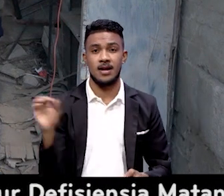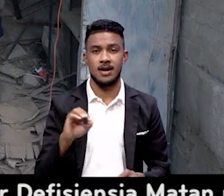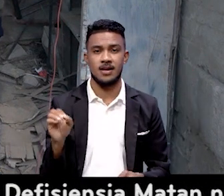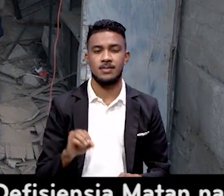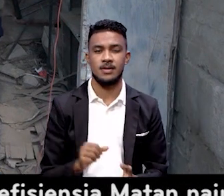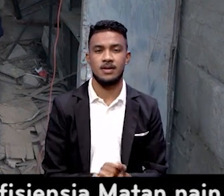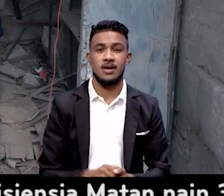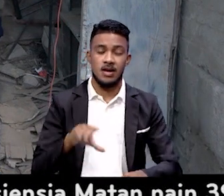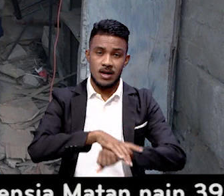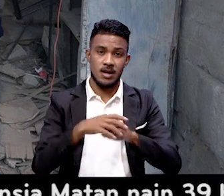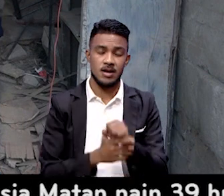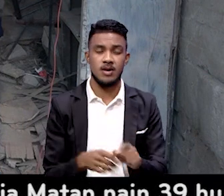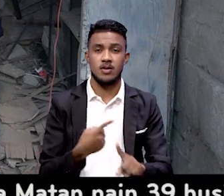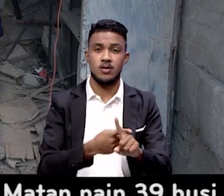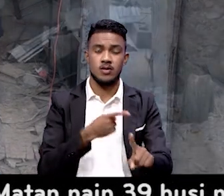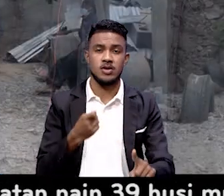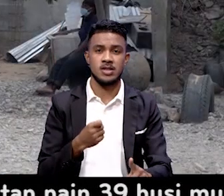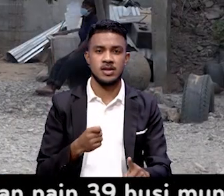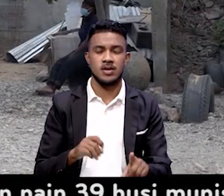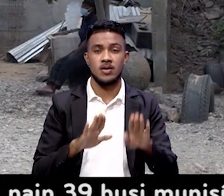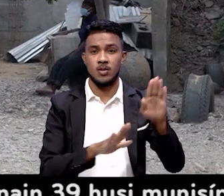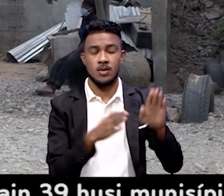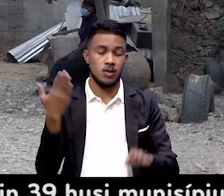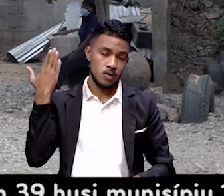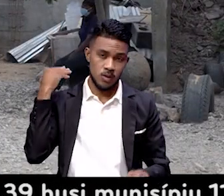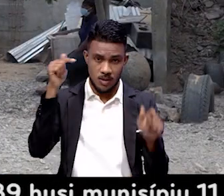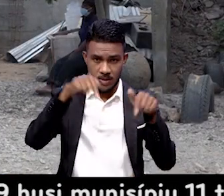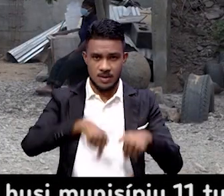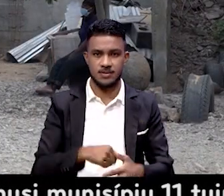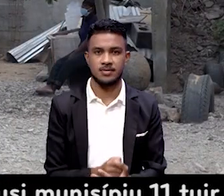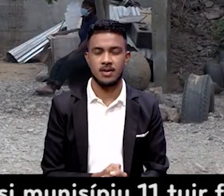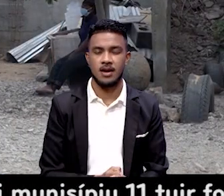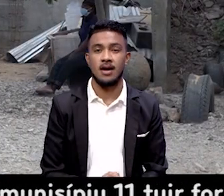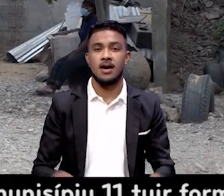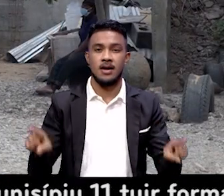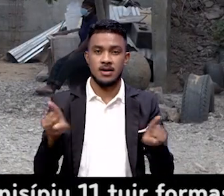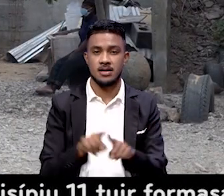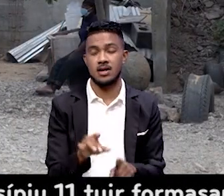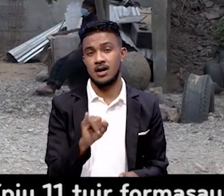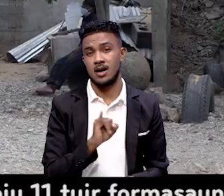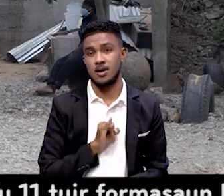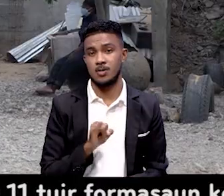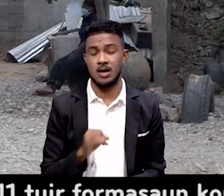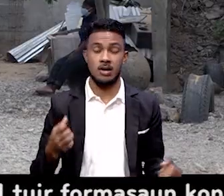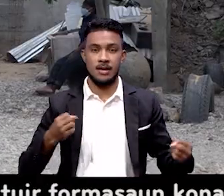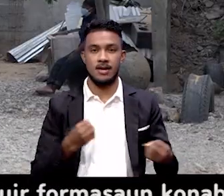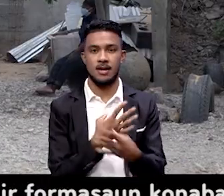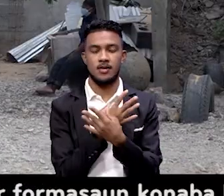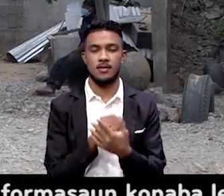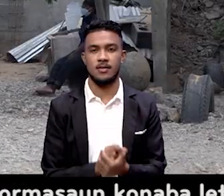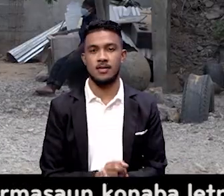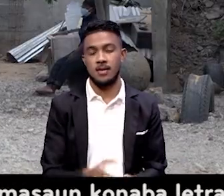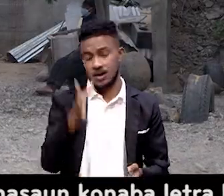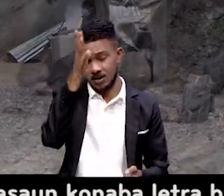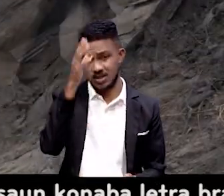umak kutuk ni mau nutang main. Misalnya. Dari mau nutama main ini kan ansau masuk kelamar tahu. Abang katua saya ni